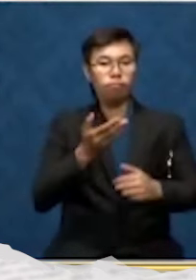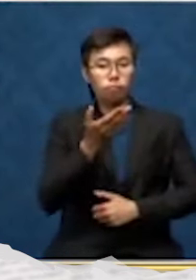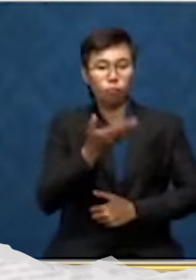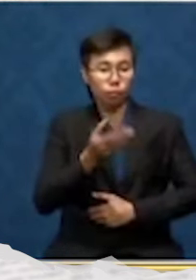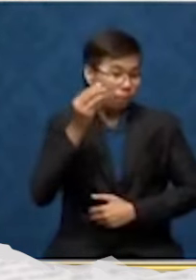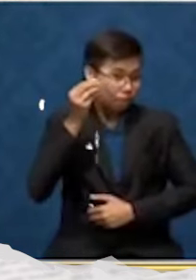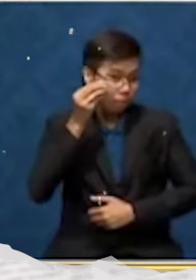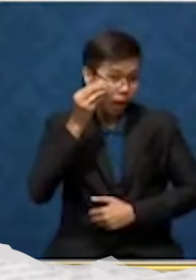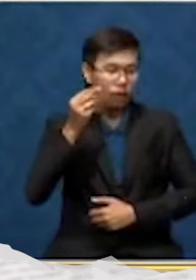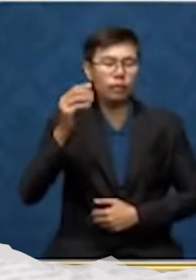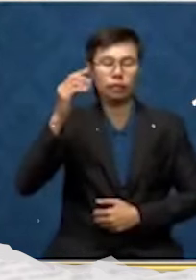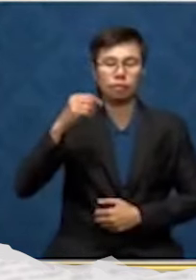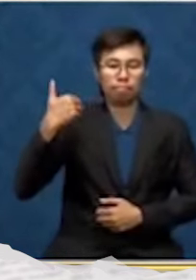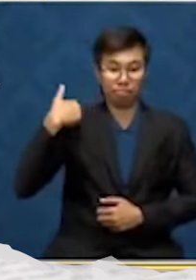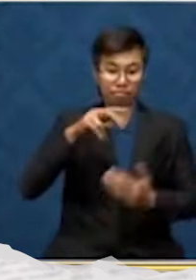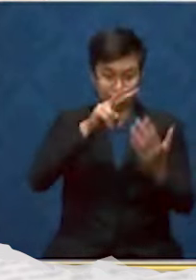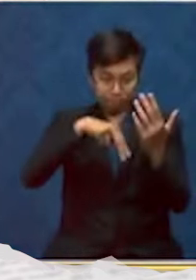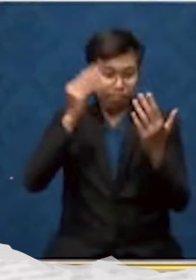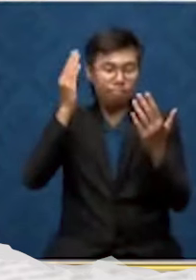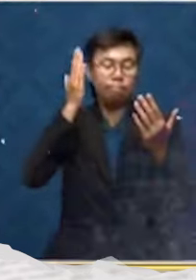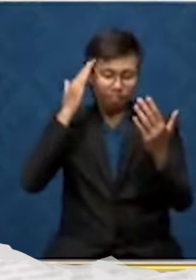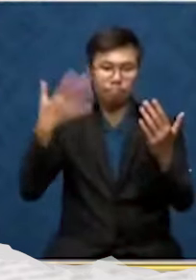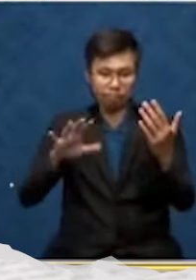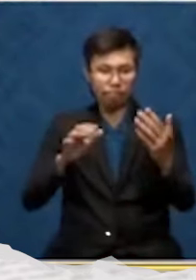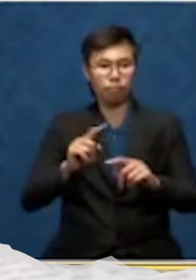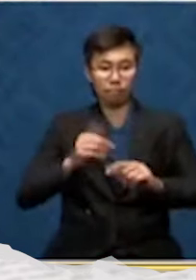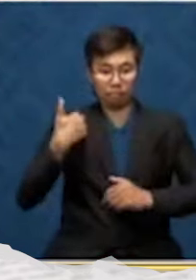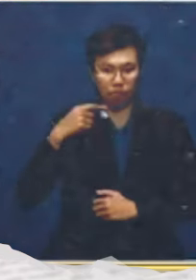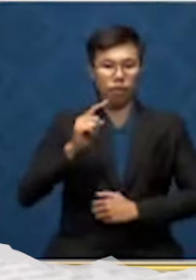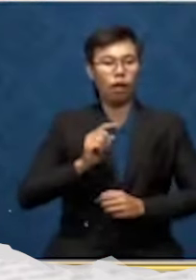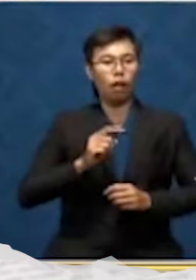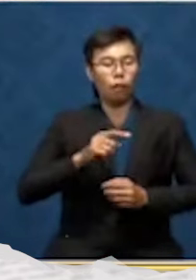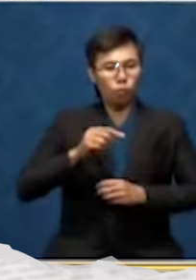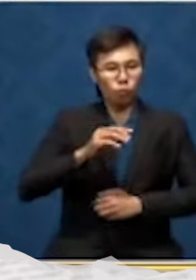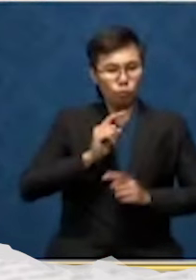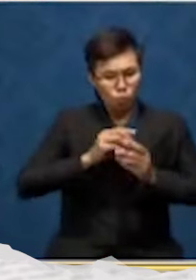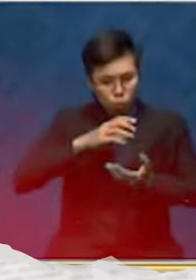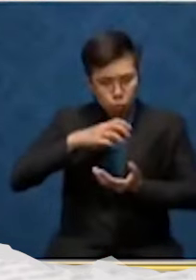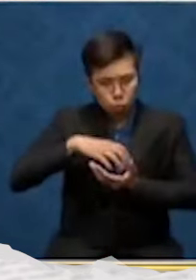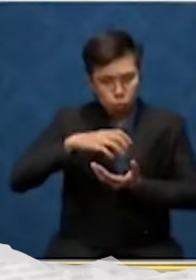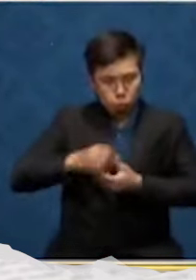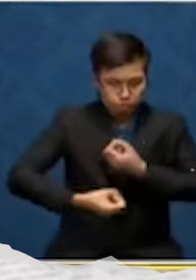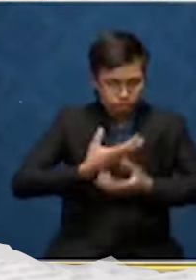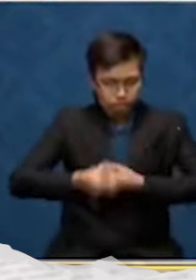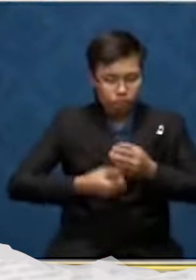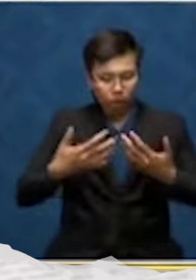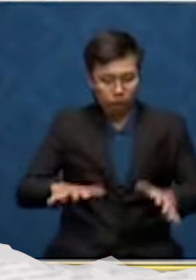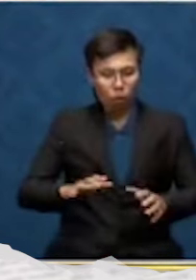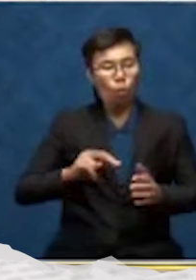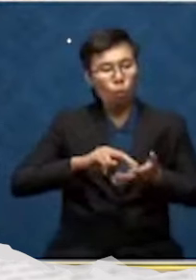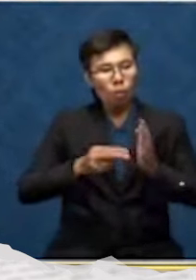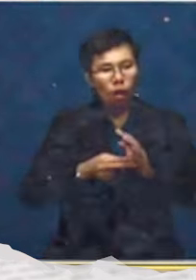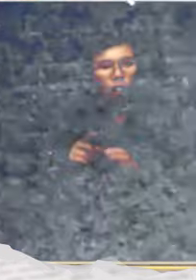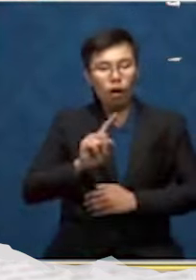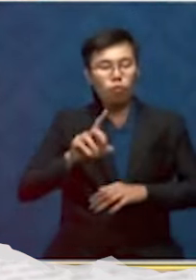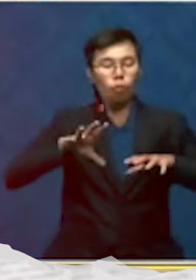องก็ได้รับทราบหนังสือคำสั่งดังกล่าวนะครับและก็ได้มีการพูดในสภาแห่งนี้ชัดเจนว่าไม่ได้หมายถึงเรื่อง